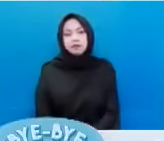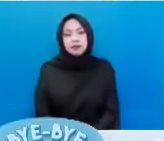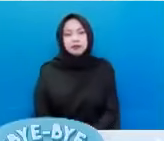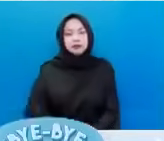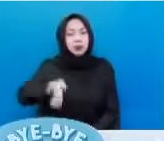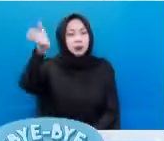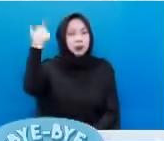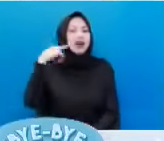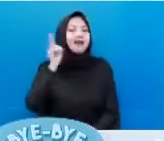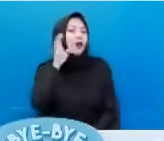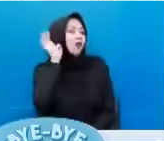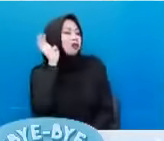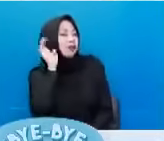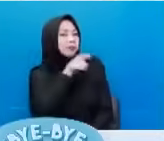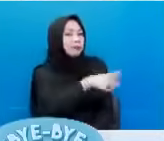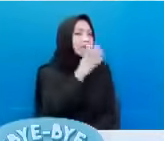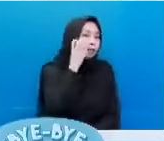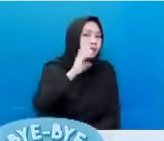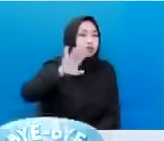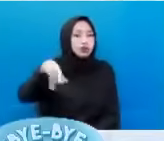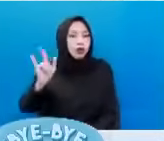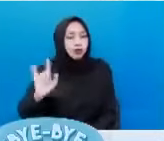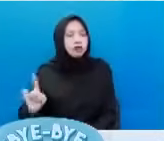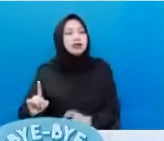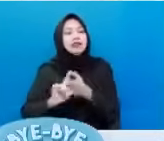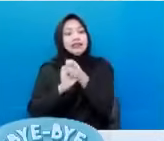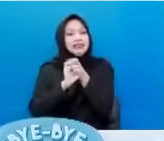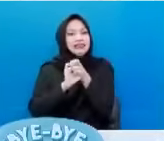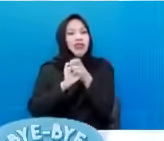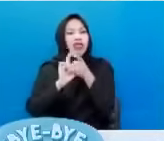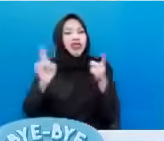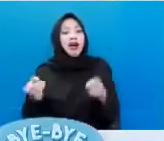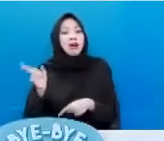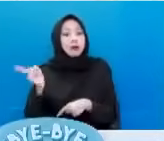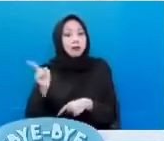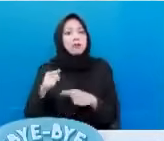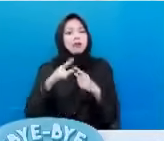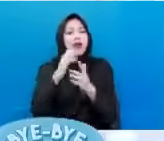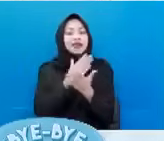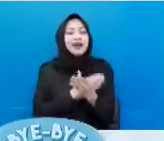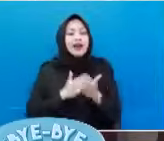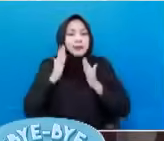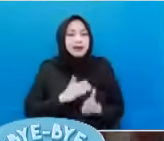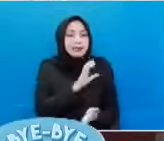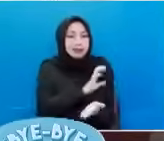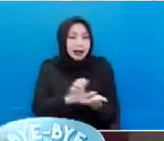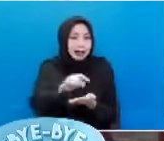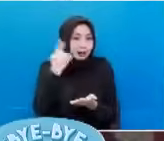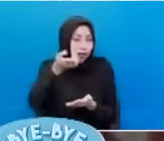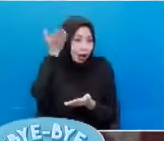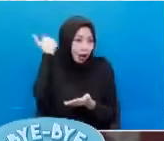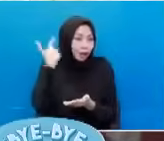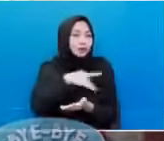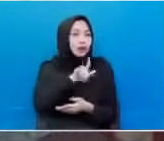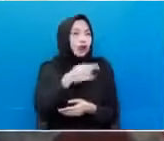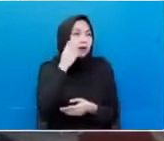isu keretakan hubungan antar keduanya bergulir setelah Jokowi tidak menyalami Prabowo di acara basnas tu lalu tanda